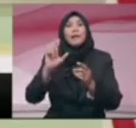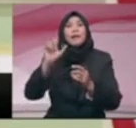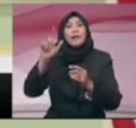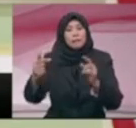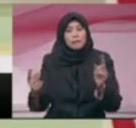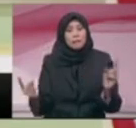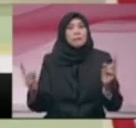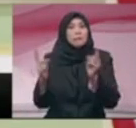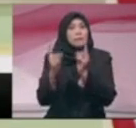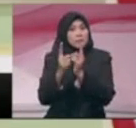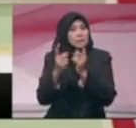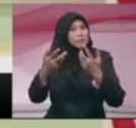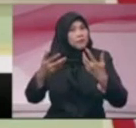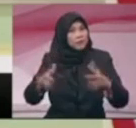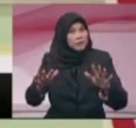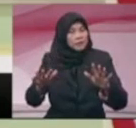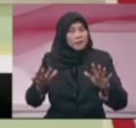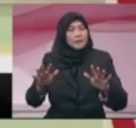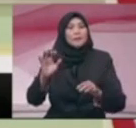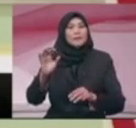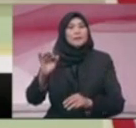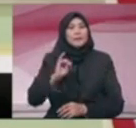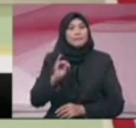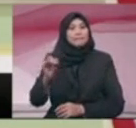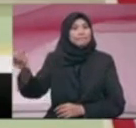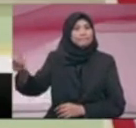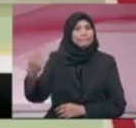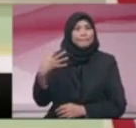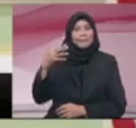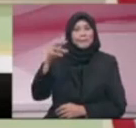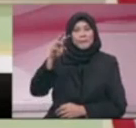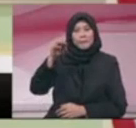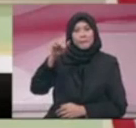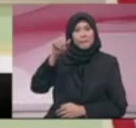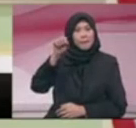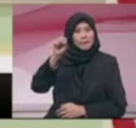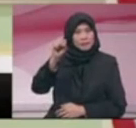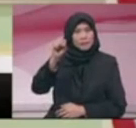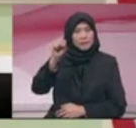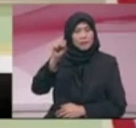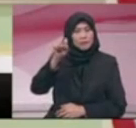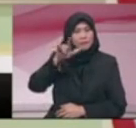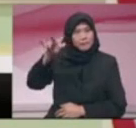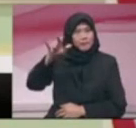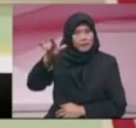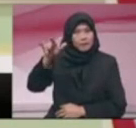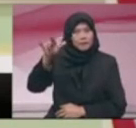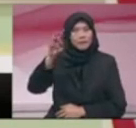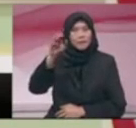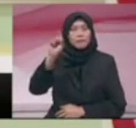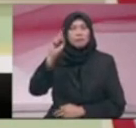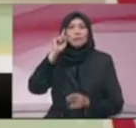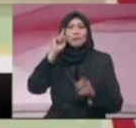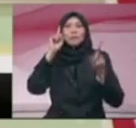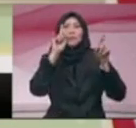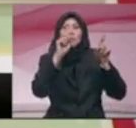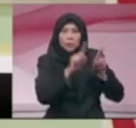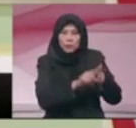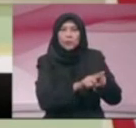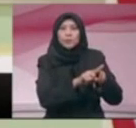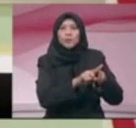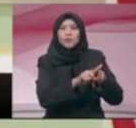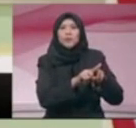kita, saya telah pun dimaklumkan bahawa MAS Malaysia Airlines telah bersetuju